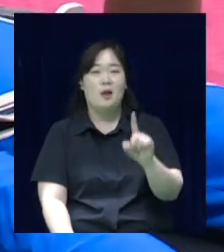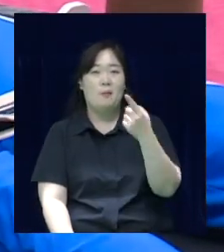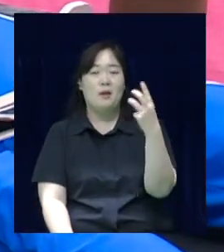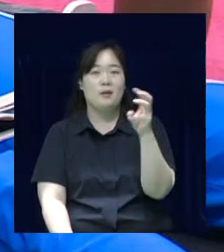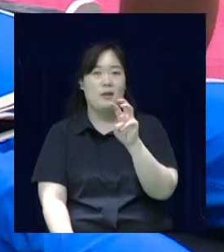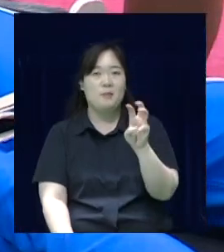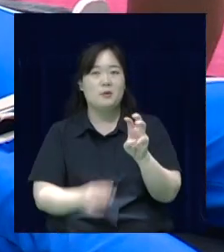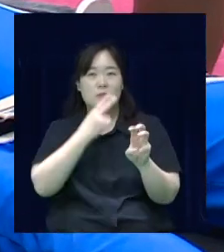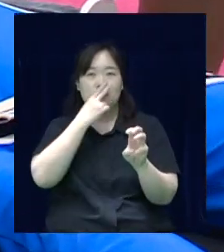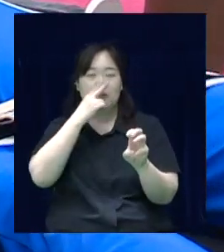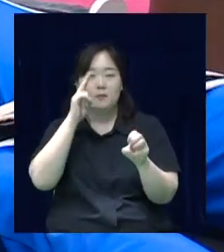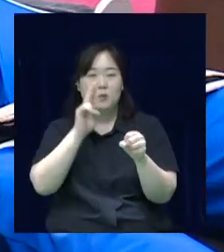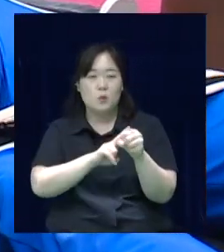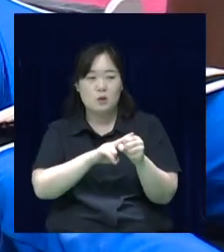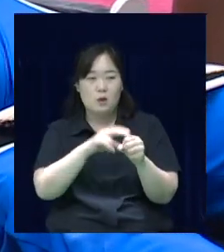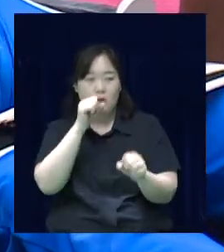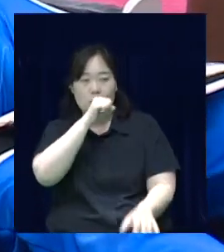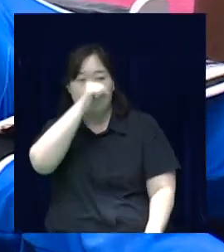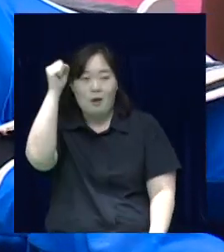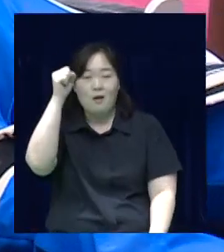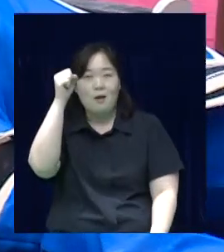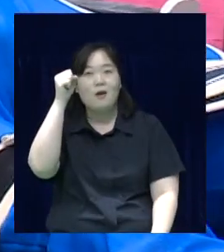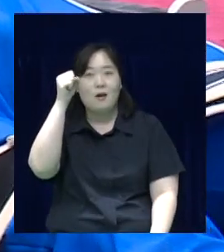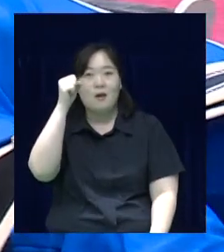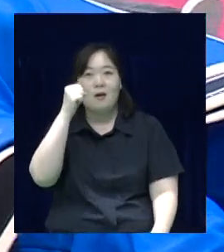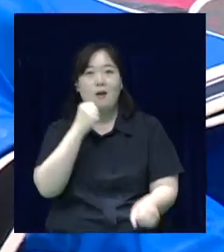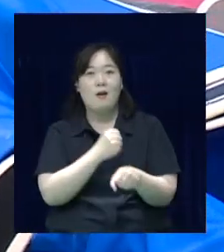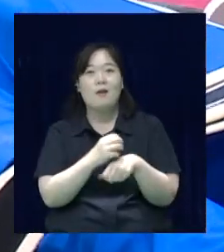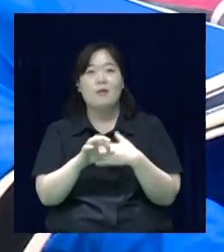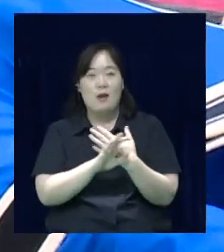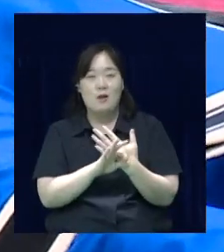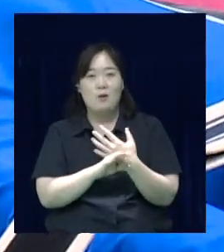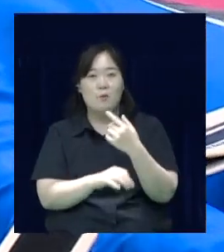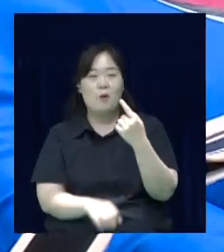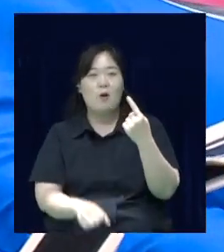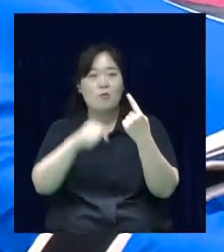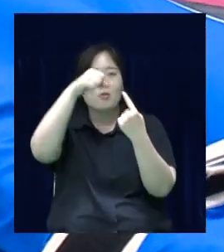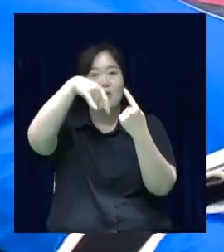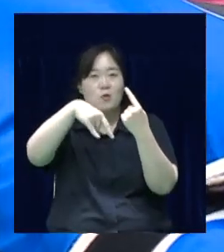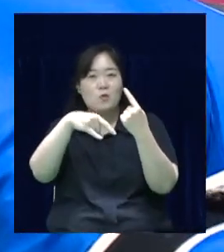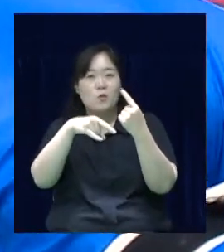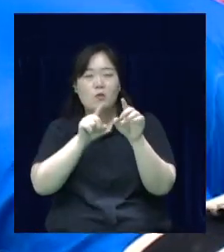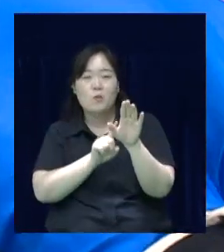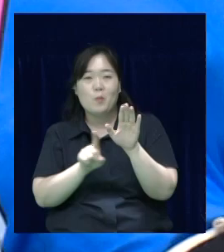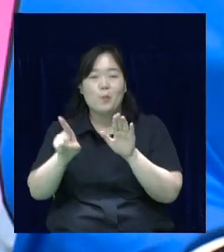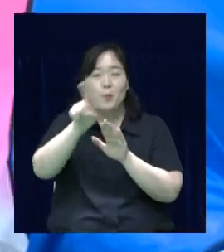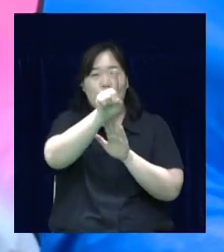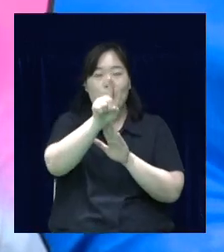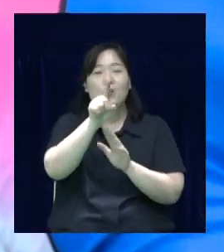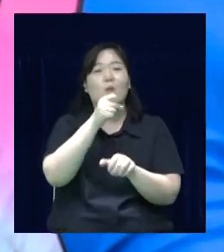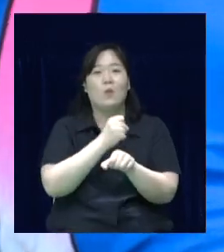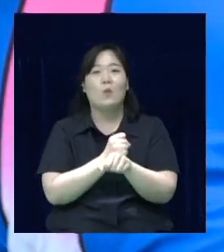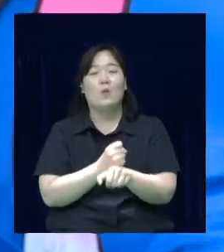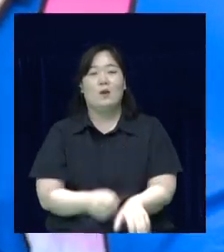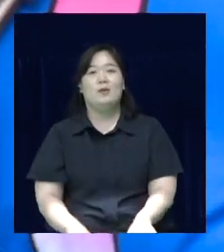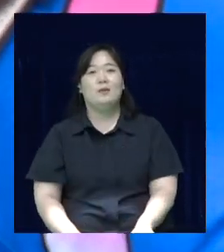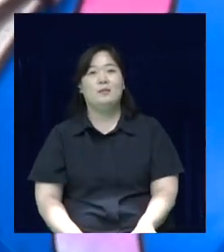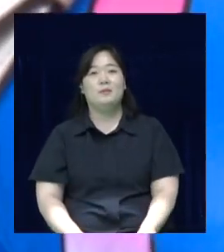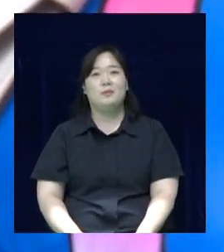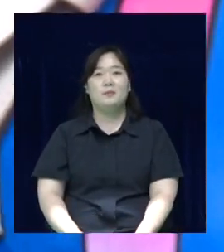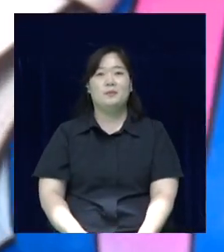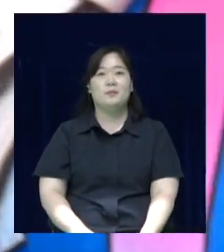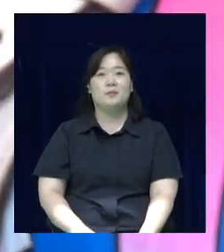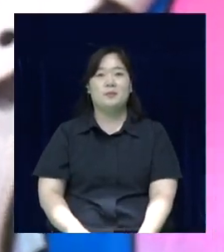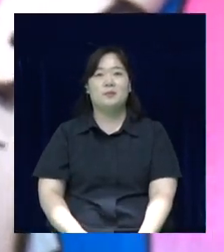130kg에 성공을 했을 경우에 일단은 선두로 또 올라가게 되는 서진곤 선수입니다. 1차 시도